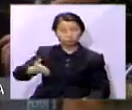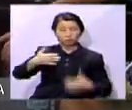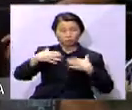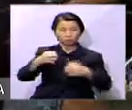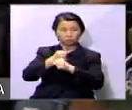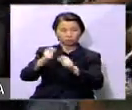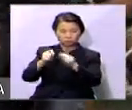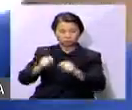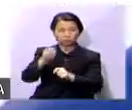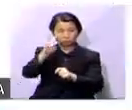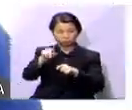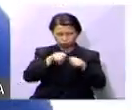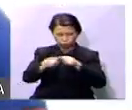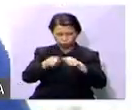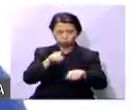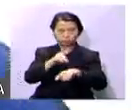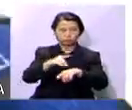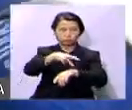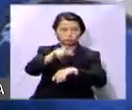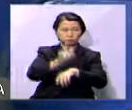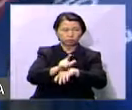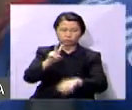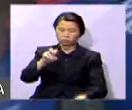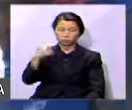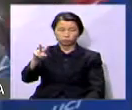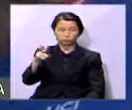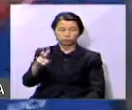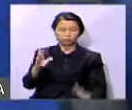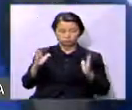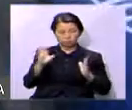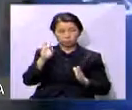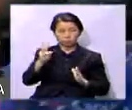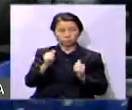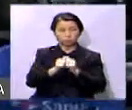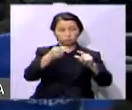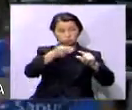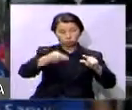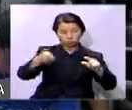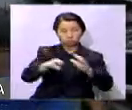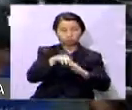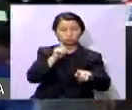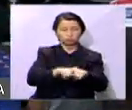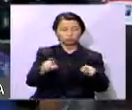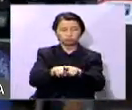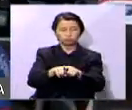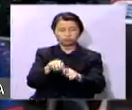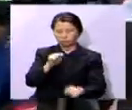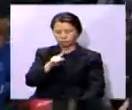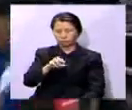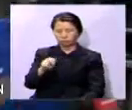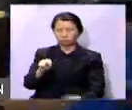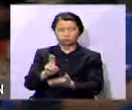mendapat tempat kedua pada saingan Lead Tour di Langkawi 2012 peringkat ke-6 ke Genting Highland ketika bersama pasukan Azad